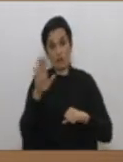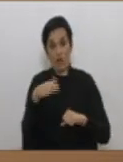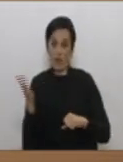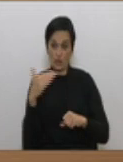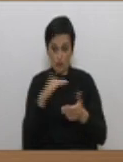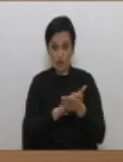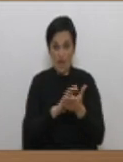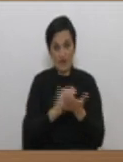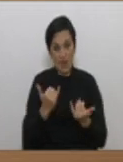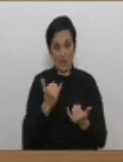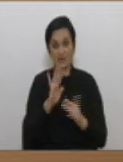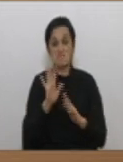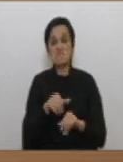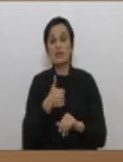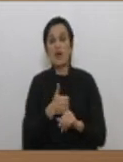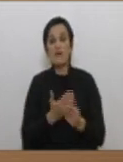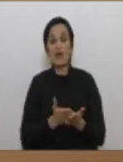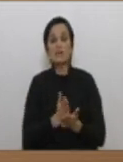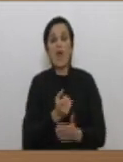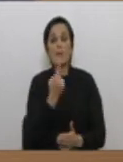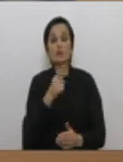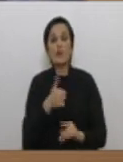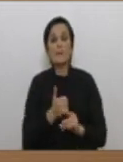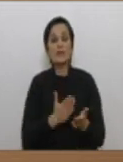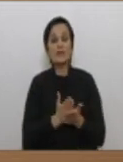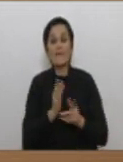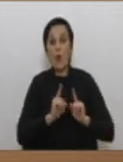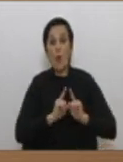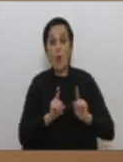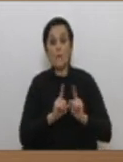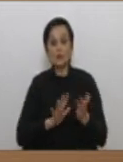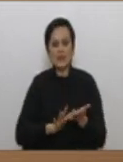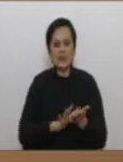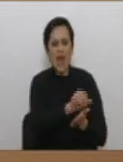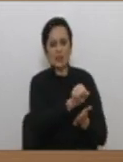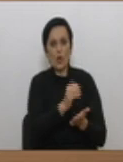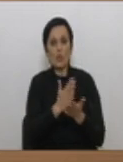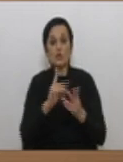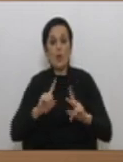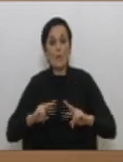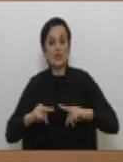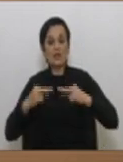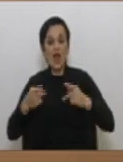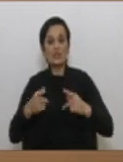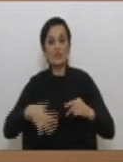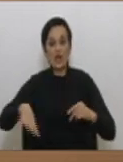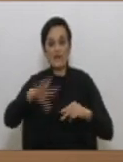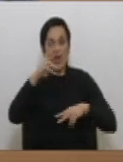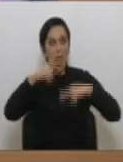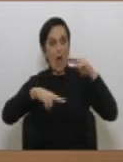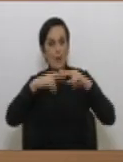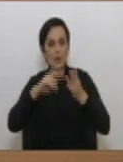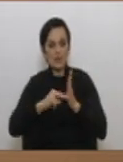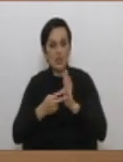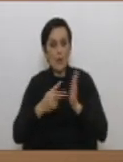კი შევრიგდეთ მაგრამ თავი ამოცანა თავი მისიათ ოპოზიციის განადგურება როგორ გაქვთ დასახული ნაცვლად იმისა რომ ქვეყნის სამშენებლობაზე საუბრობდეთ აქ